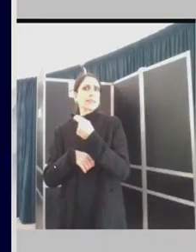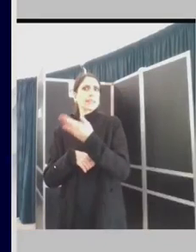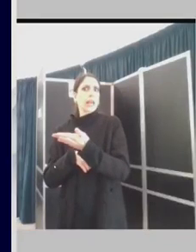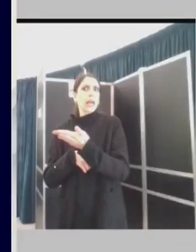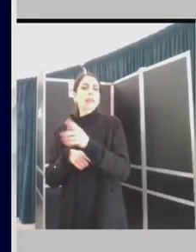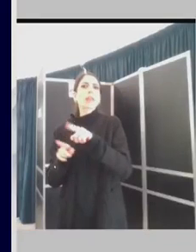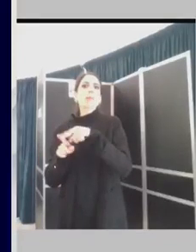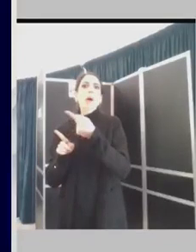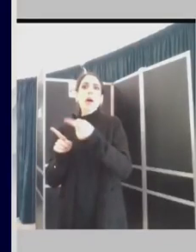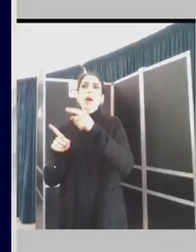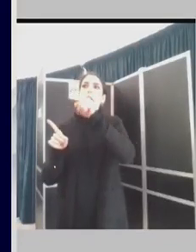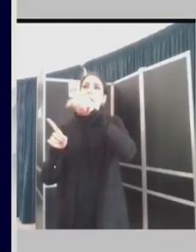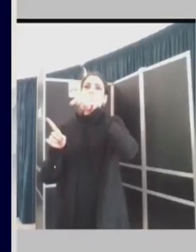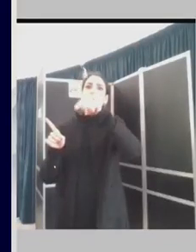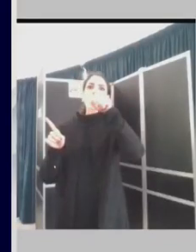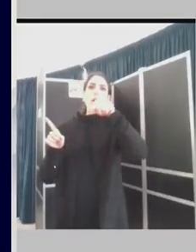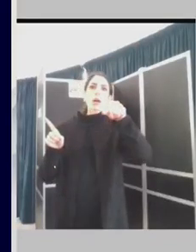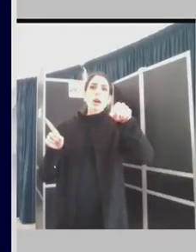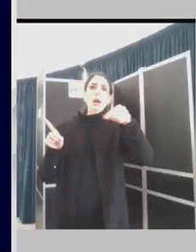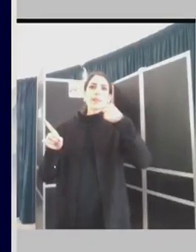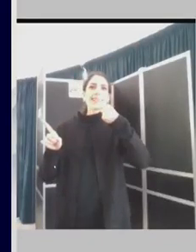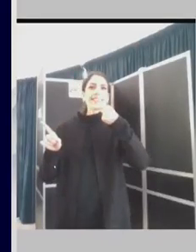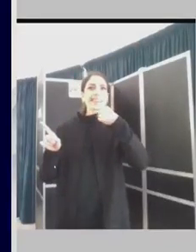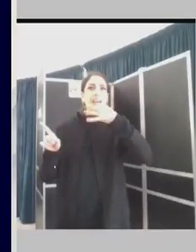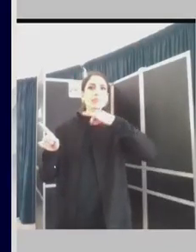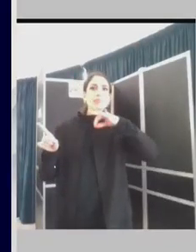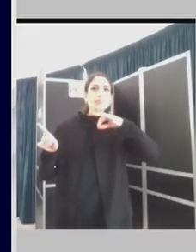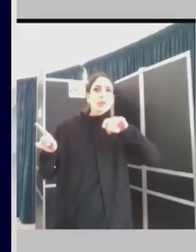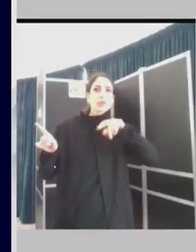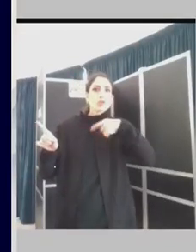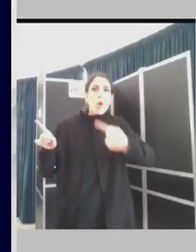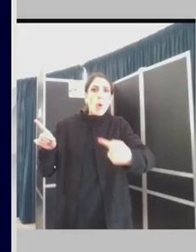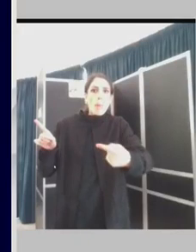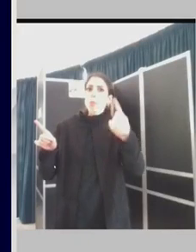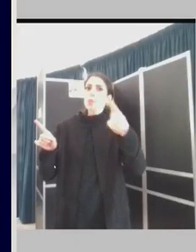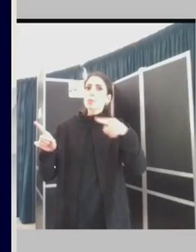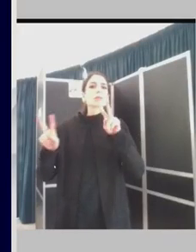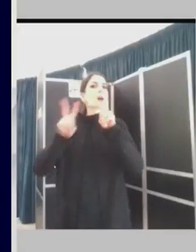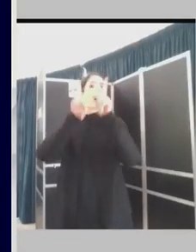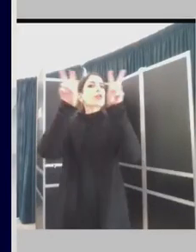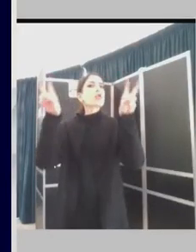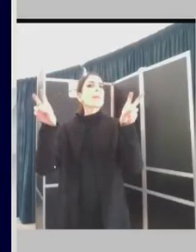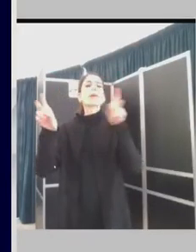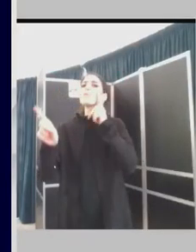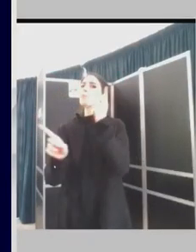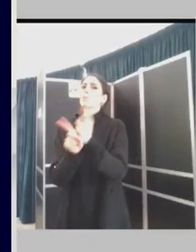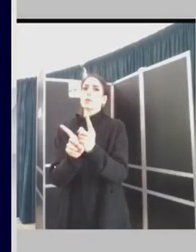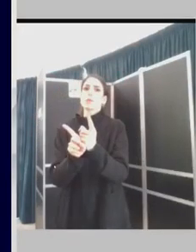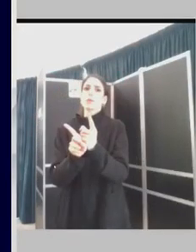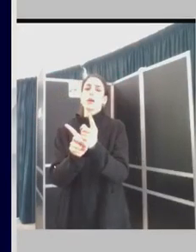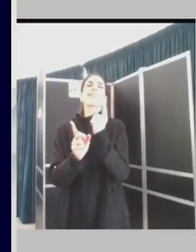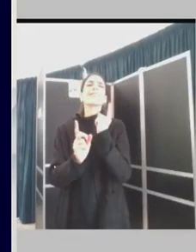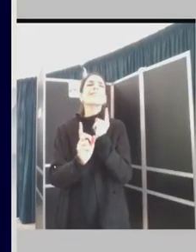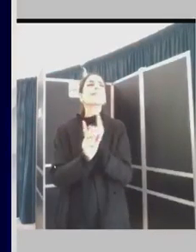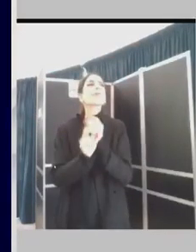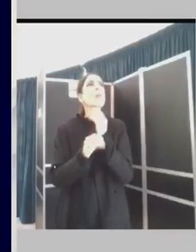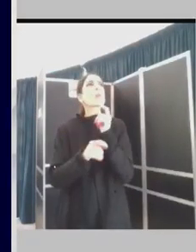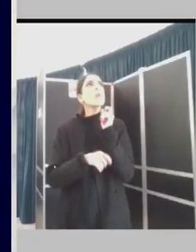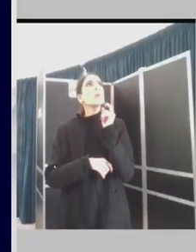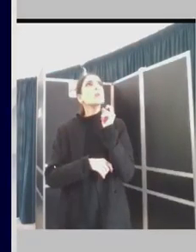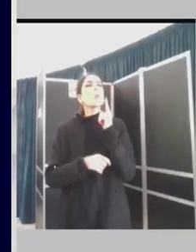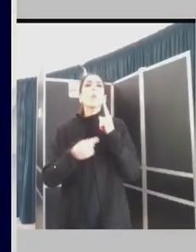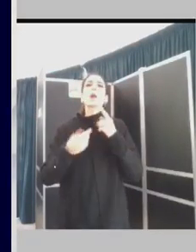far crescere la cultura del soccorso come un atto politico, come un atto di cura del